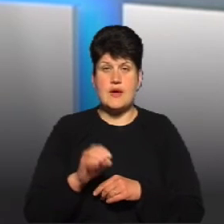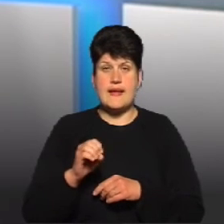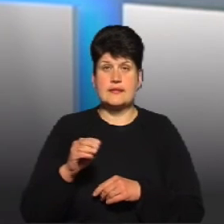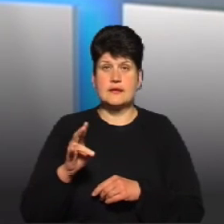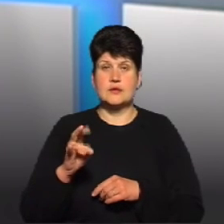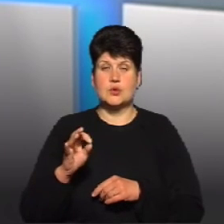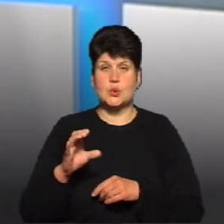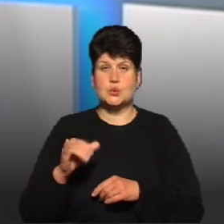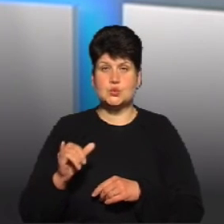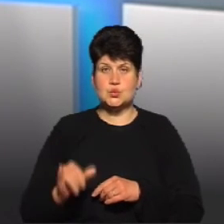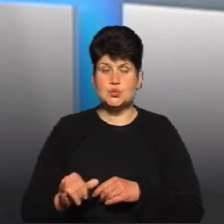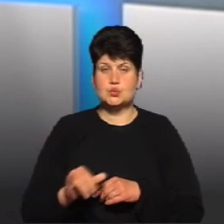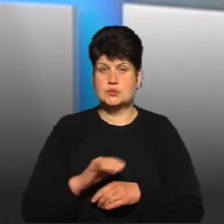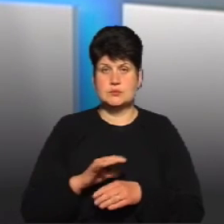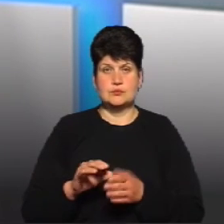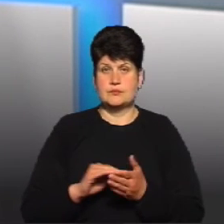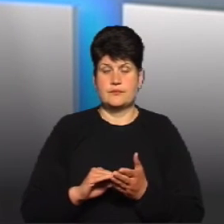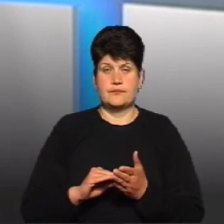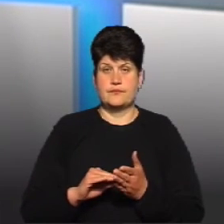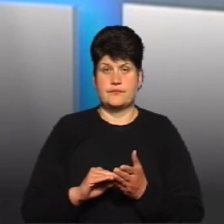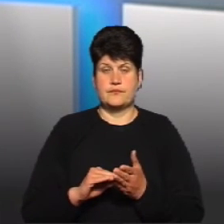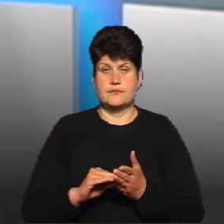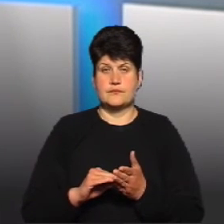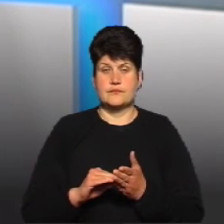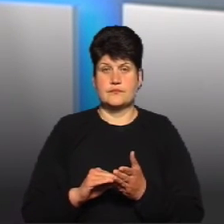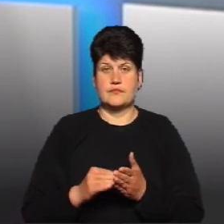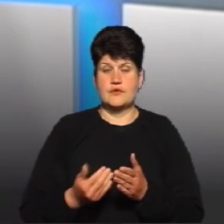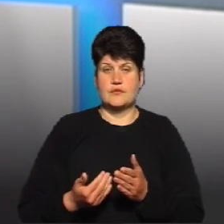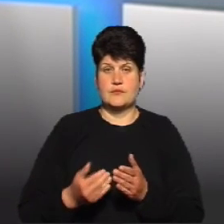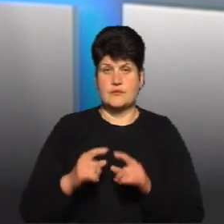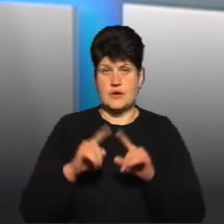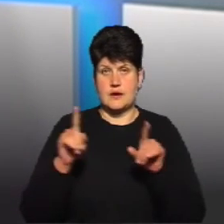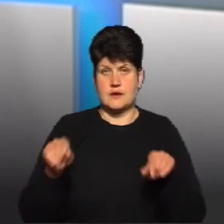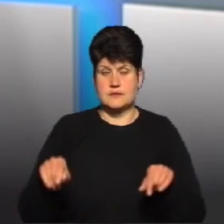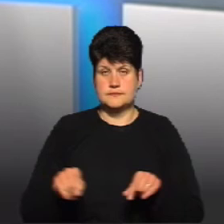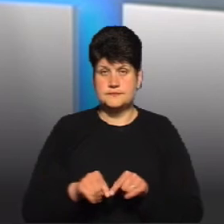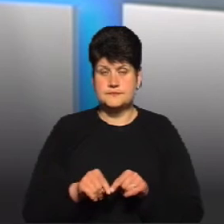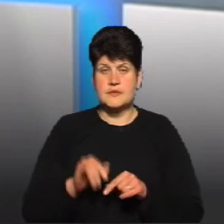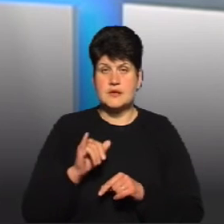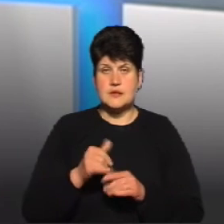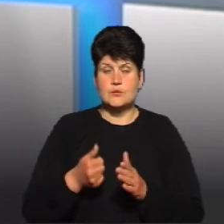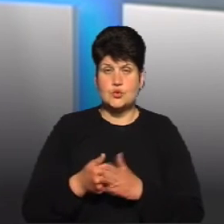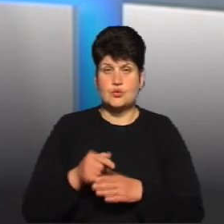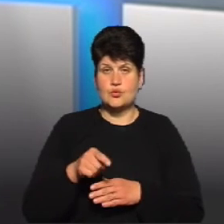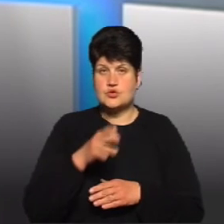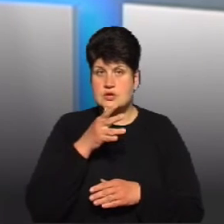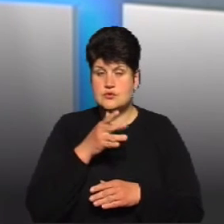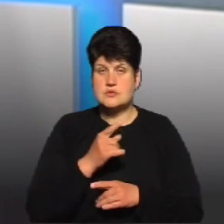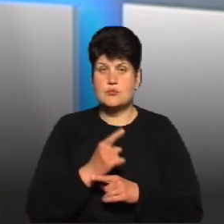такий етнос не зазначався в карті перепису жителів Радянського Союзу, і їм до цього часу заборонялось будь-куди